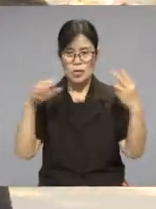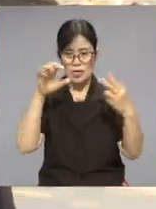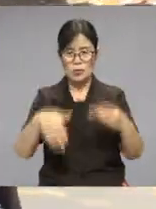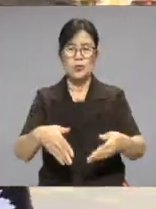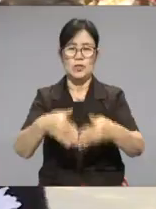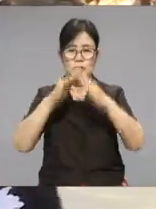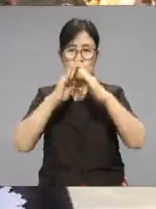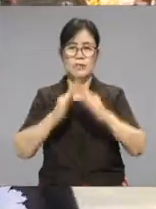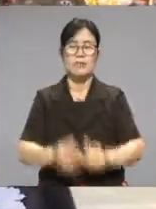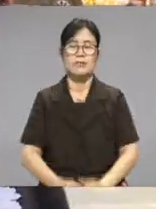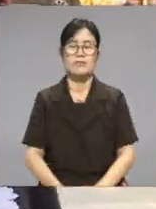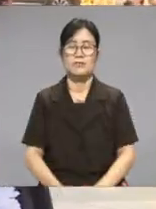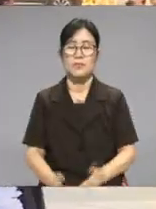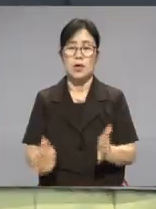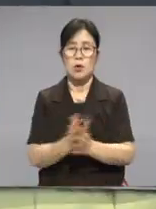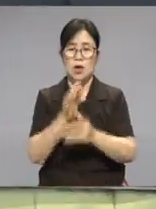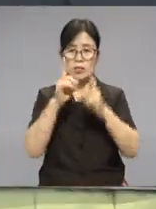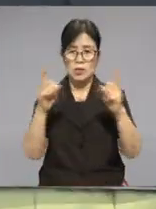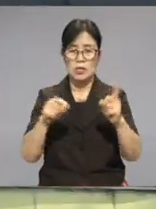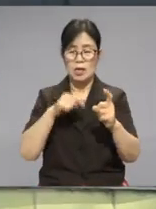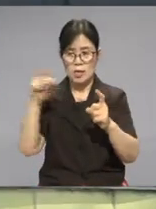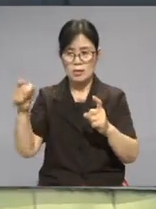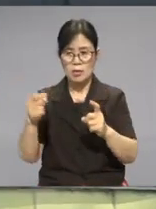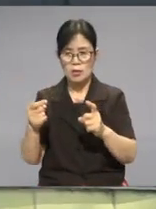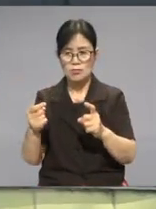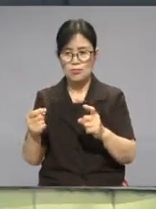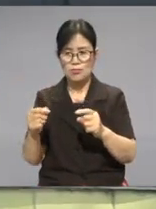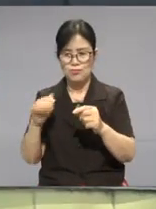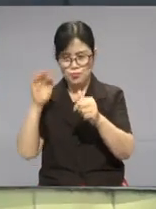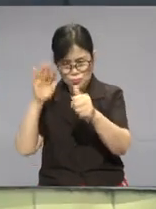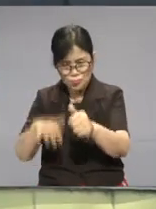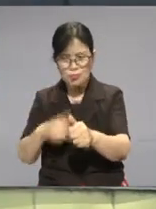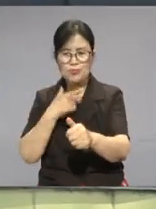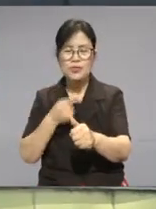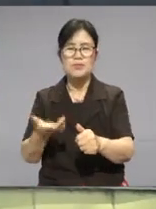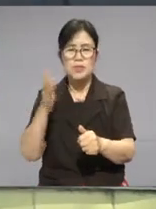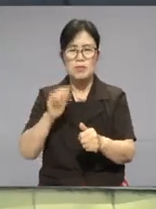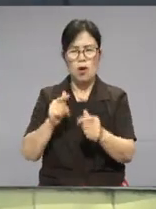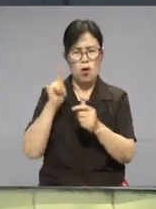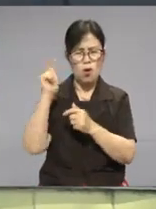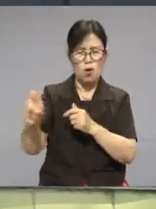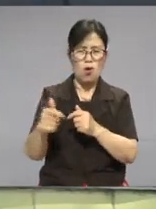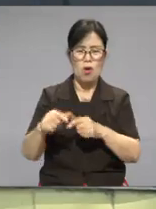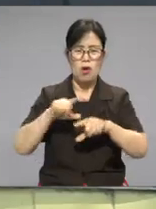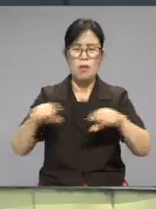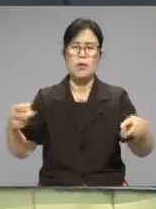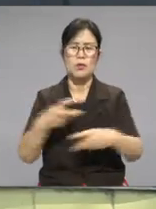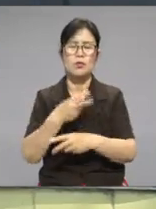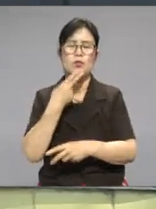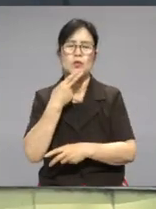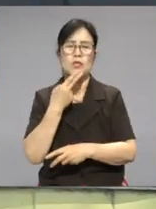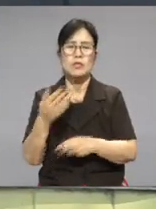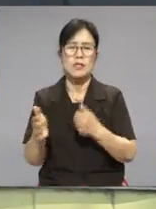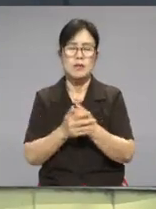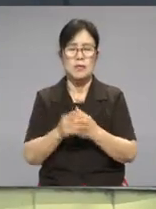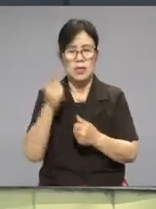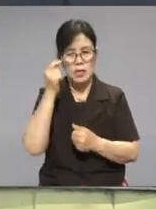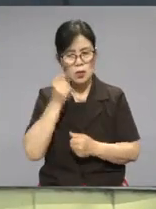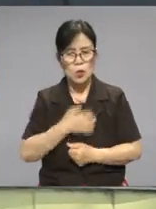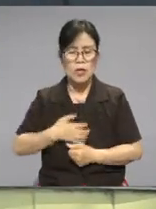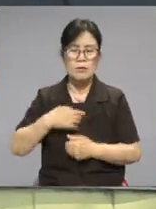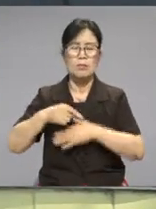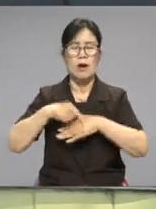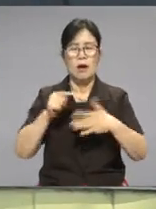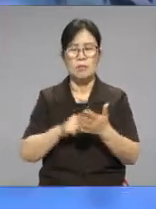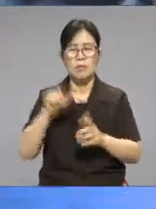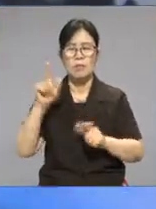차려졌습니다. 화성에 가서 분향하고 싶지만 거리가 멀고 대중교통이 없기 때문에 애도하는 마음을 표현할